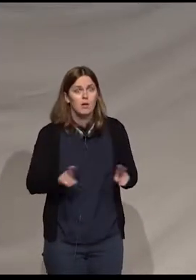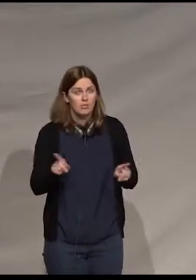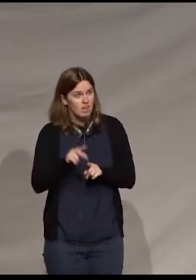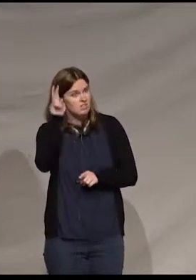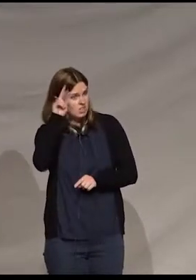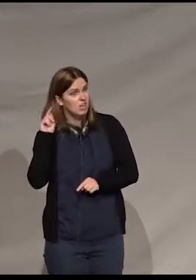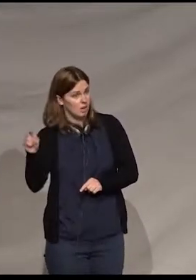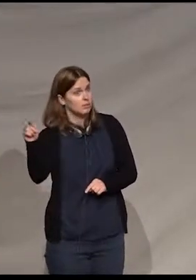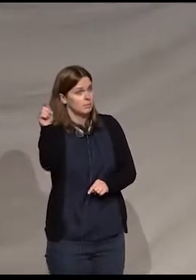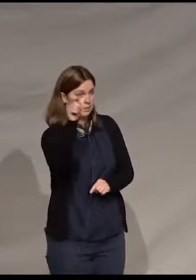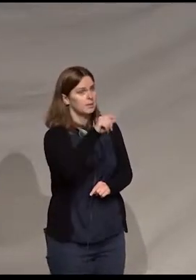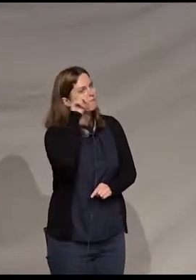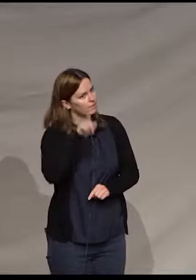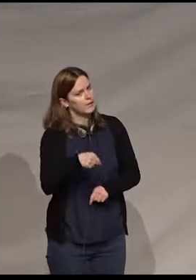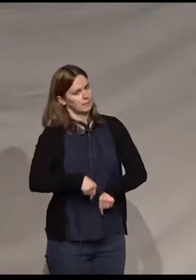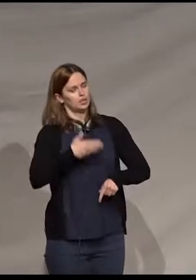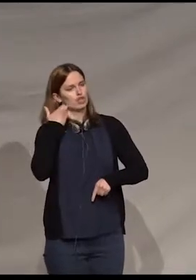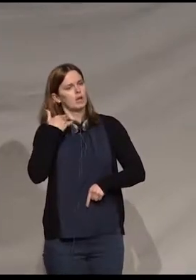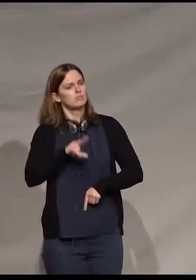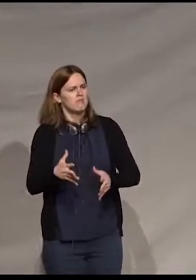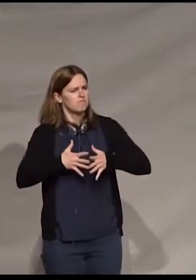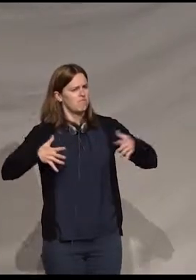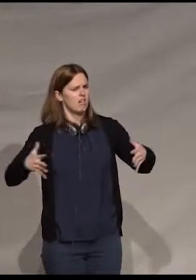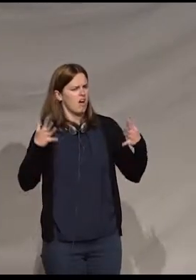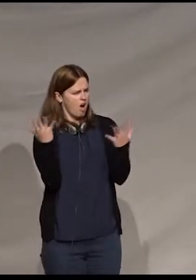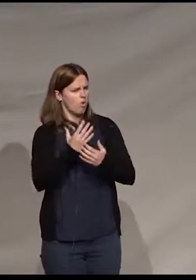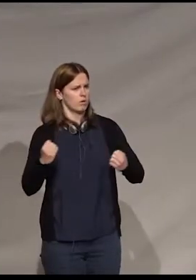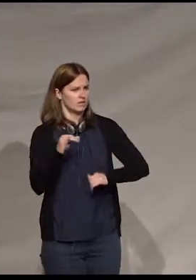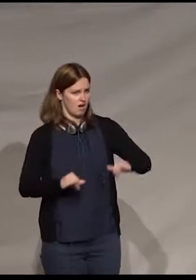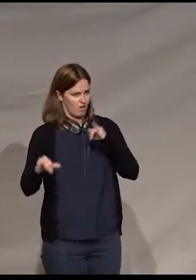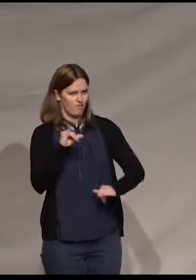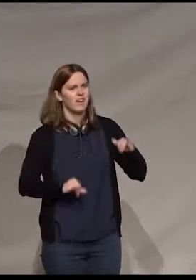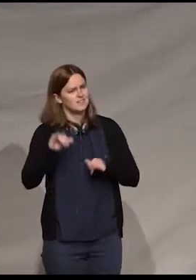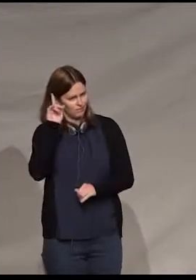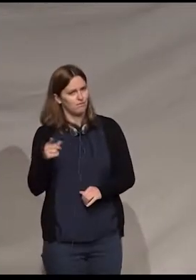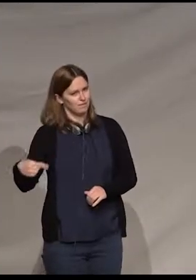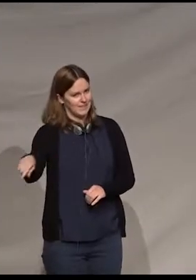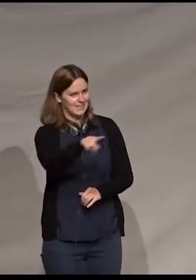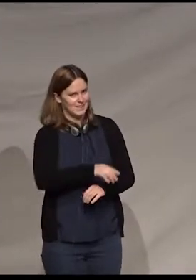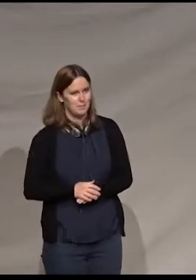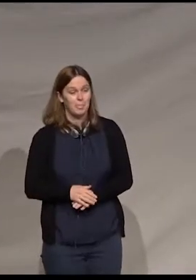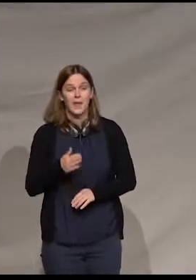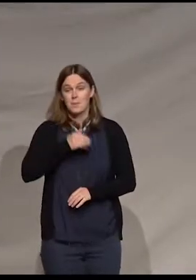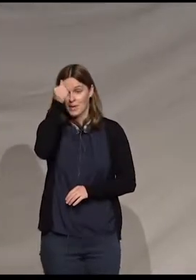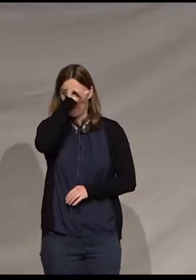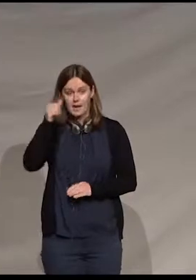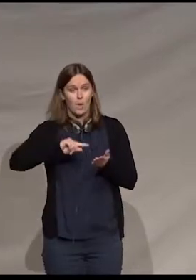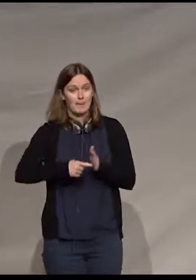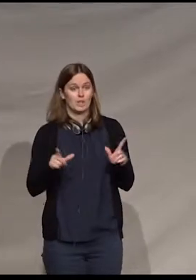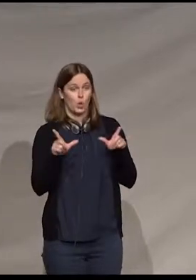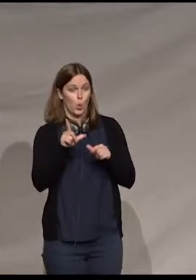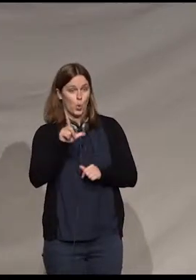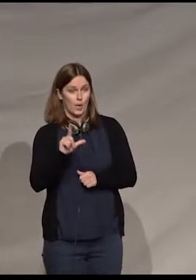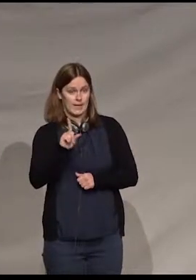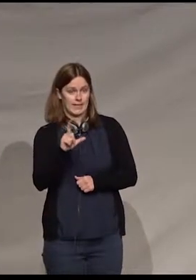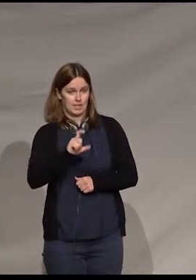nejen už léta. Takže my děkujeme za to, že tady můžeme být. Jmenuji se Petr Uliční, jsem ze společnosti Benetronic, ale já vám